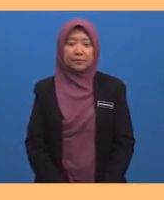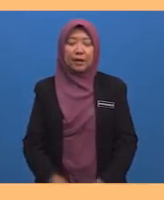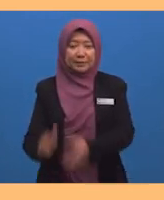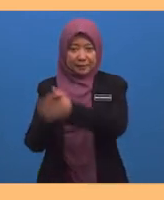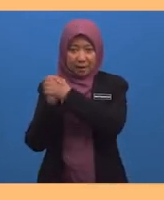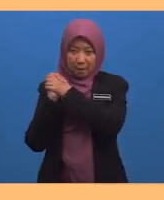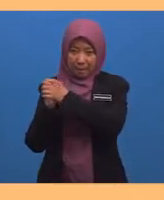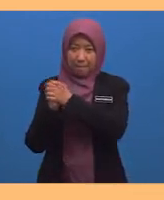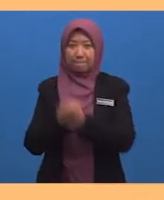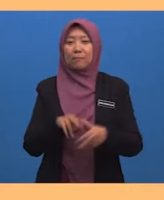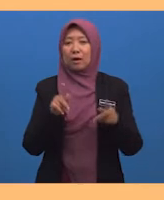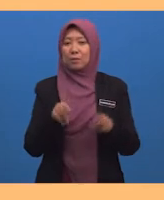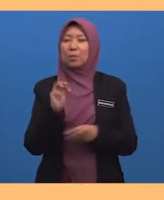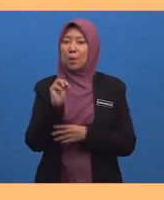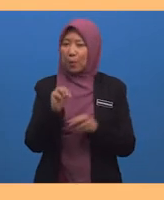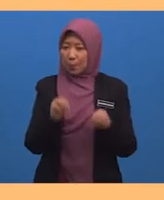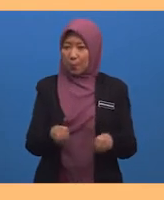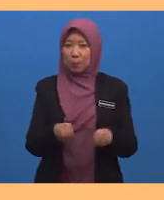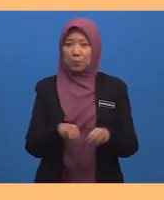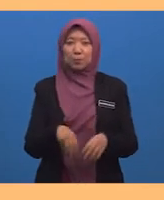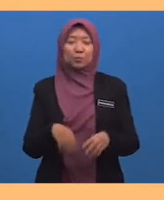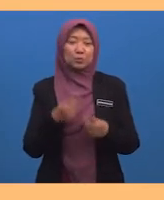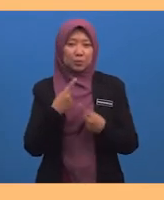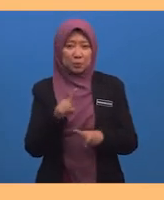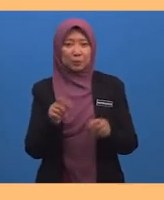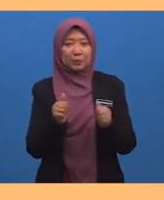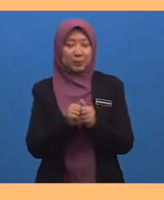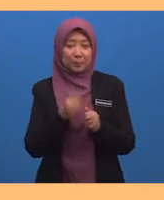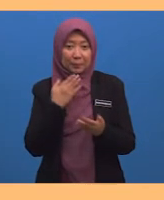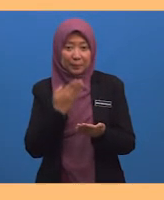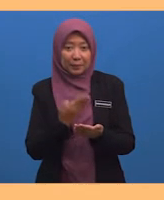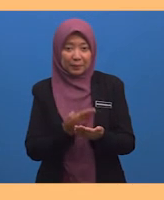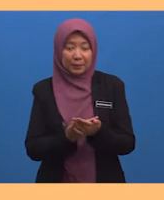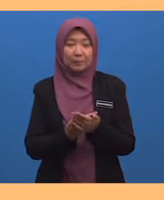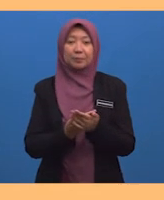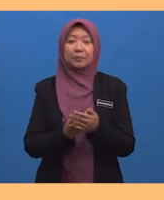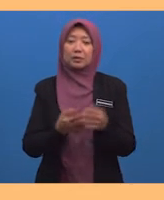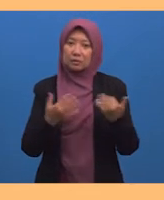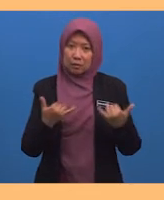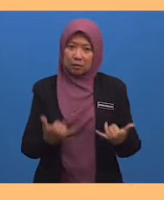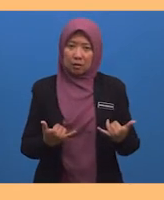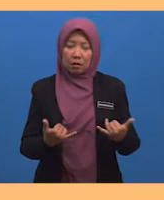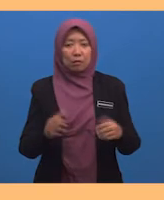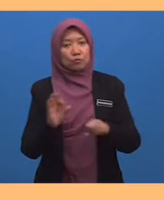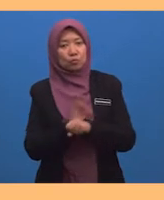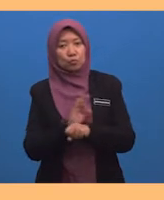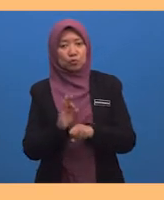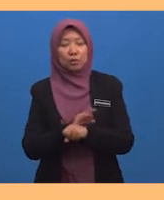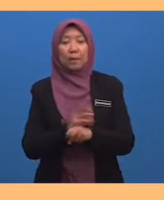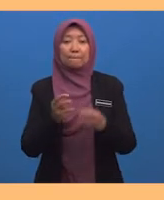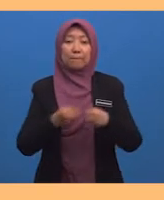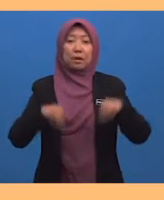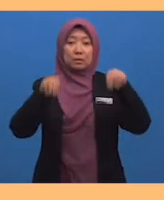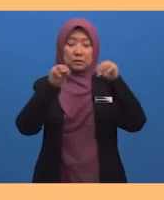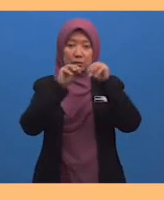Tahniah, pelajar mampu menjelaskan jawapan dengan baik. Pada zaman sekarang, fungsi masjid